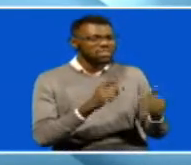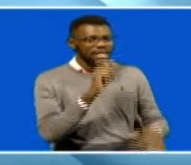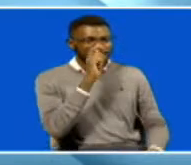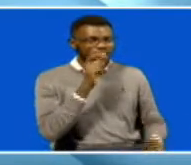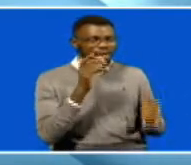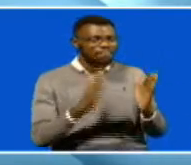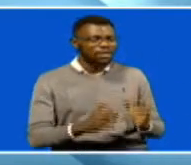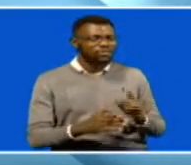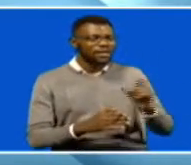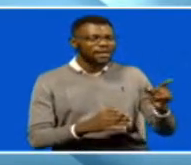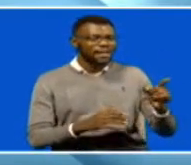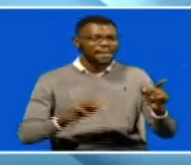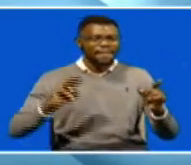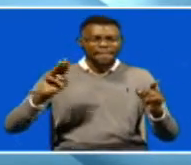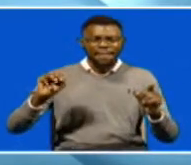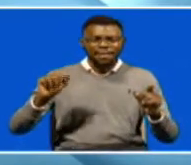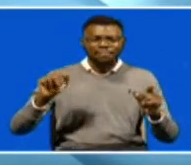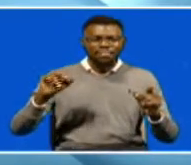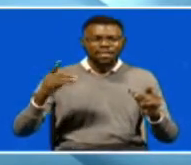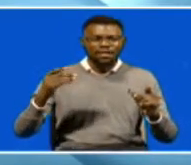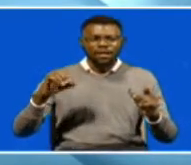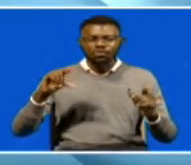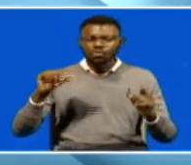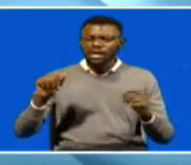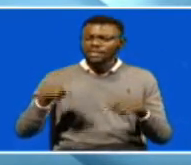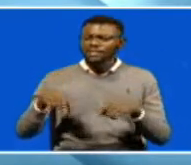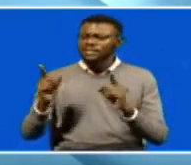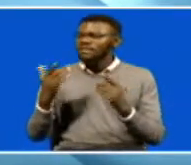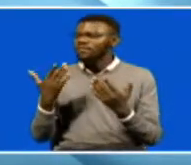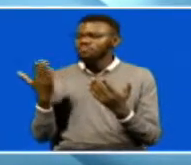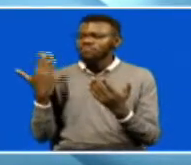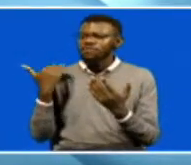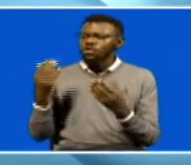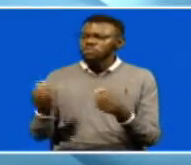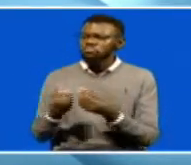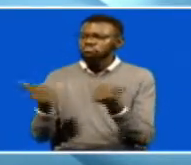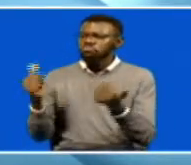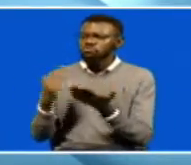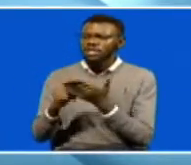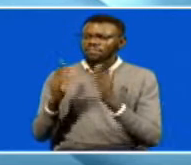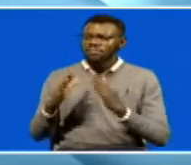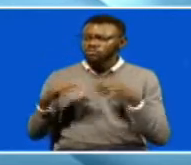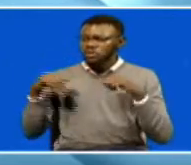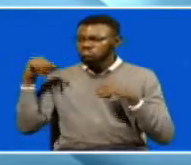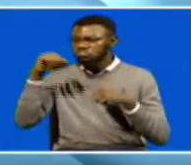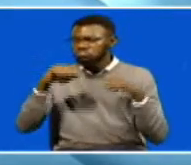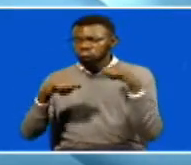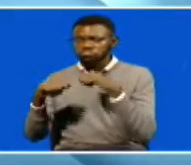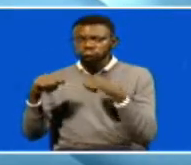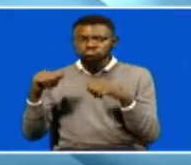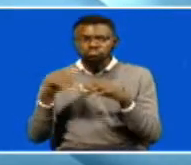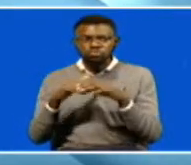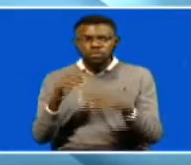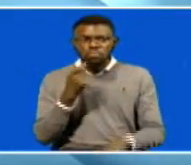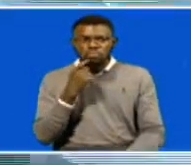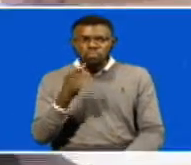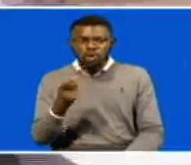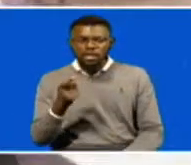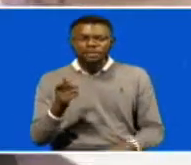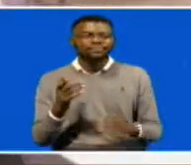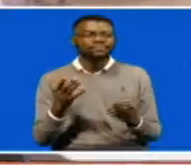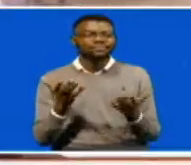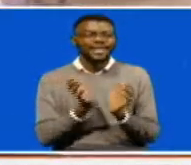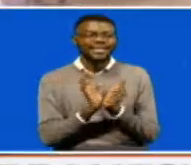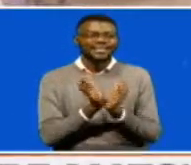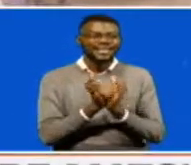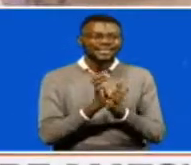Mandonga Mtukazi had what it takes to beat Uganda's Kenneth Lukuyamuzi in a split decision at the Moi Stadium Kasarani Gymnasium.